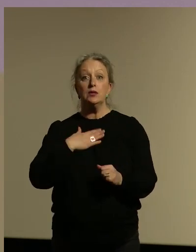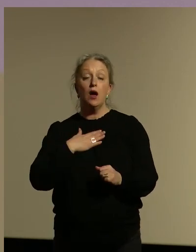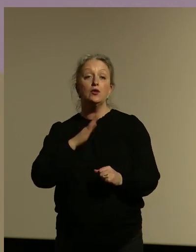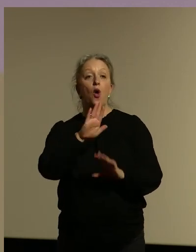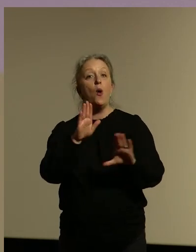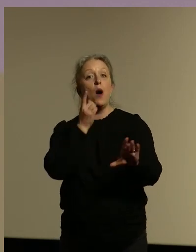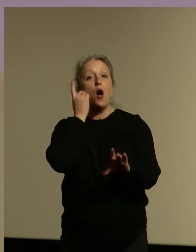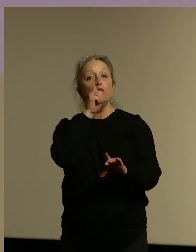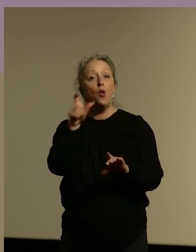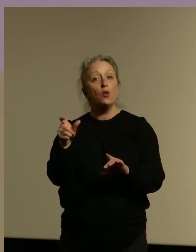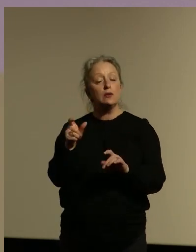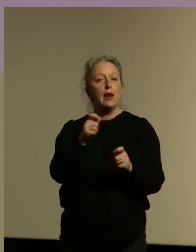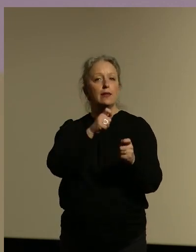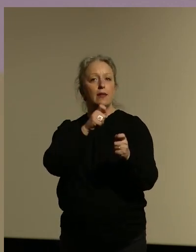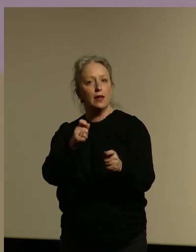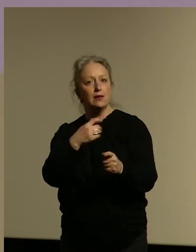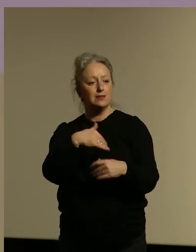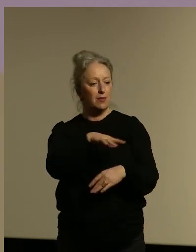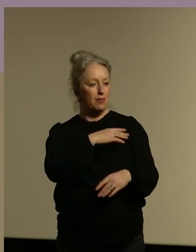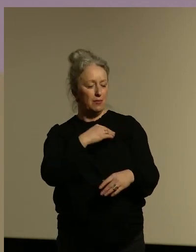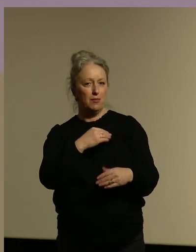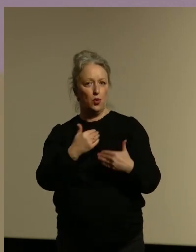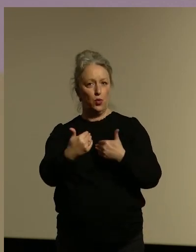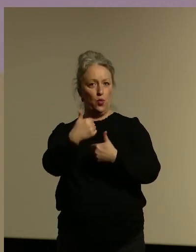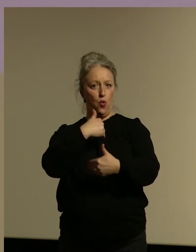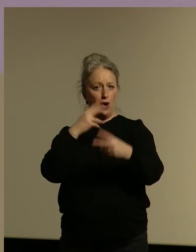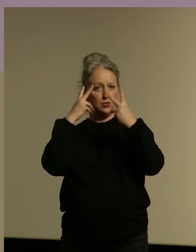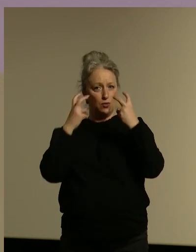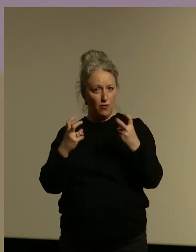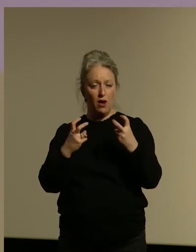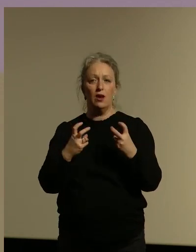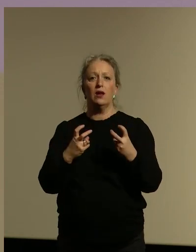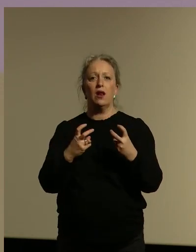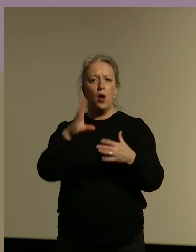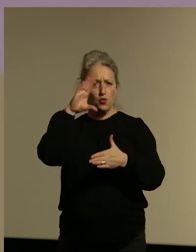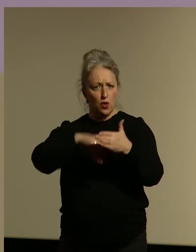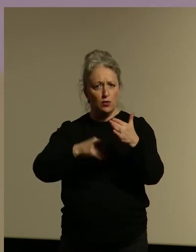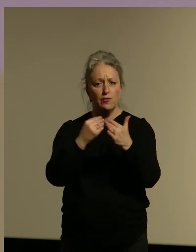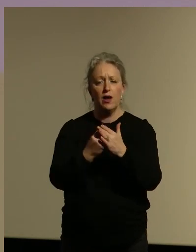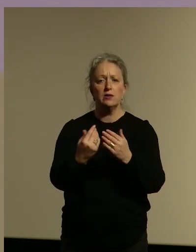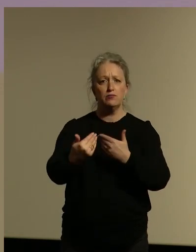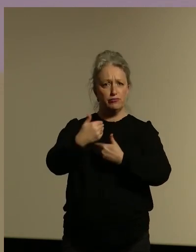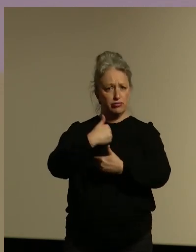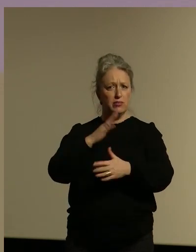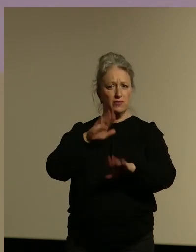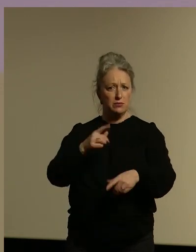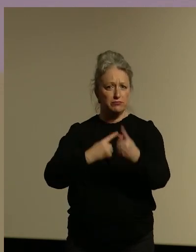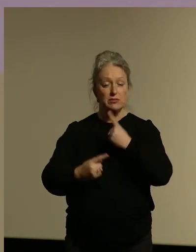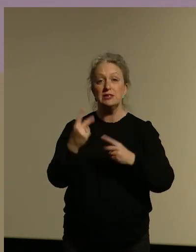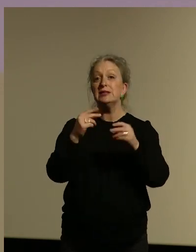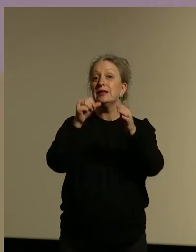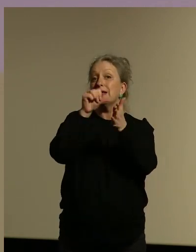noortele märku anda, et teie juures on turvaline ja teiega on turvaline rääkida, siis selle jaoks on loodud sellised